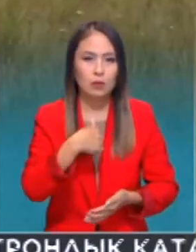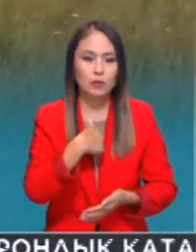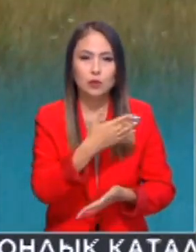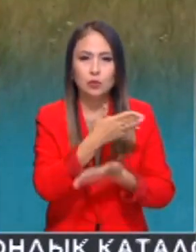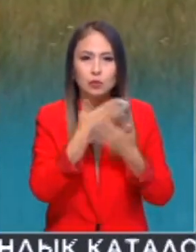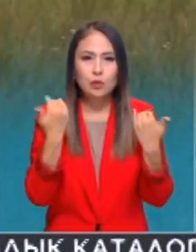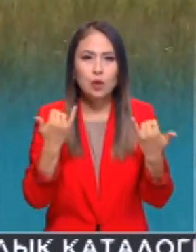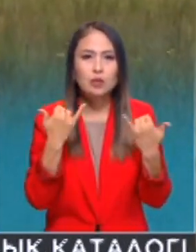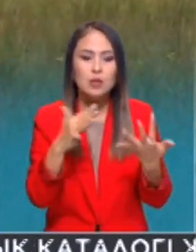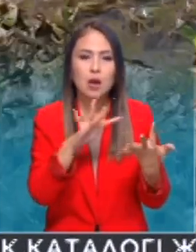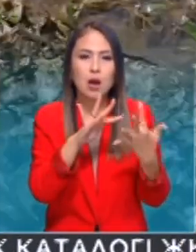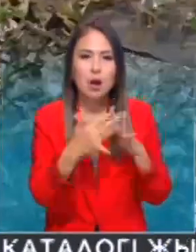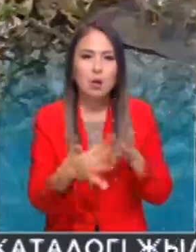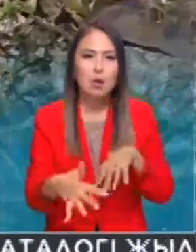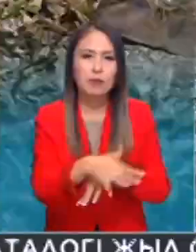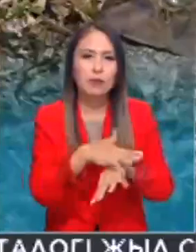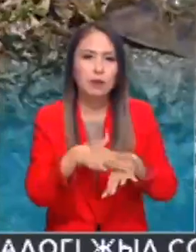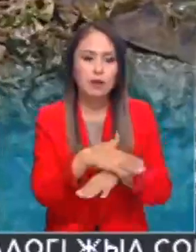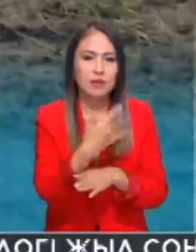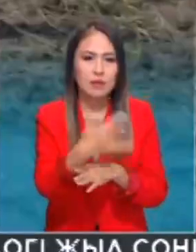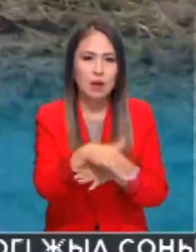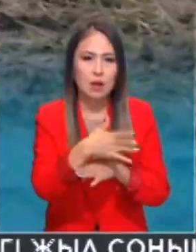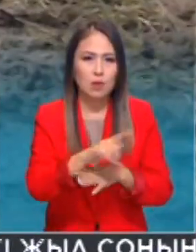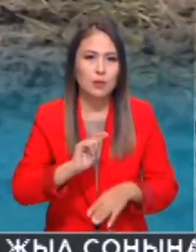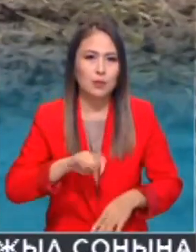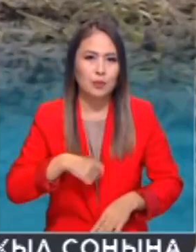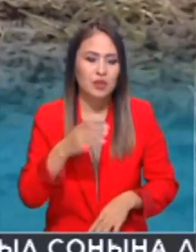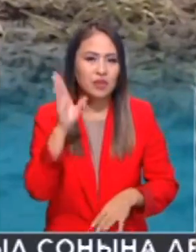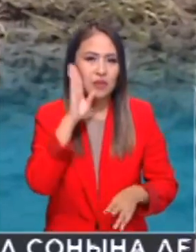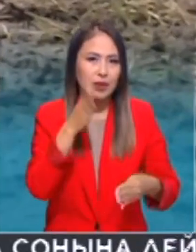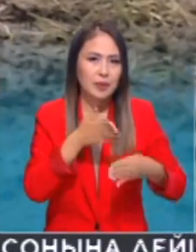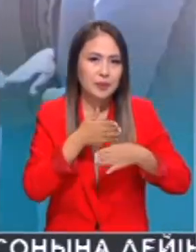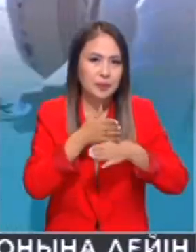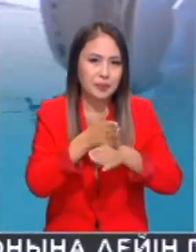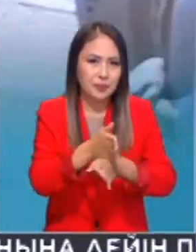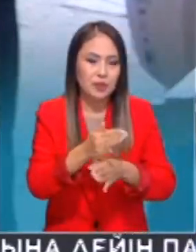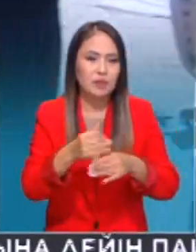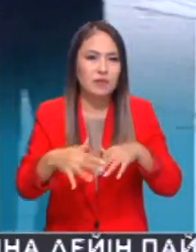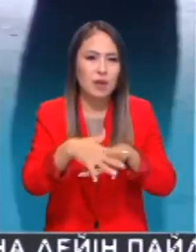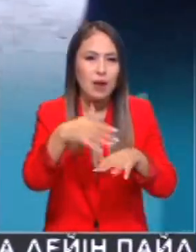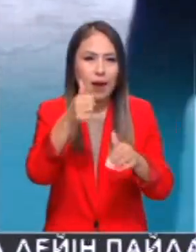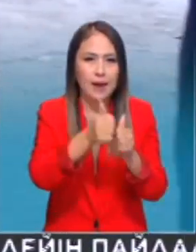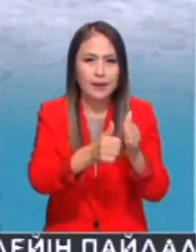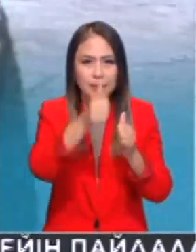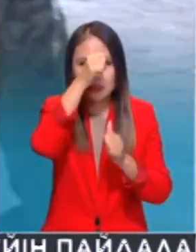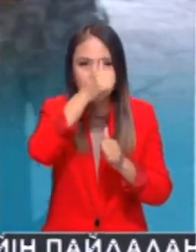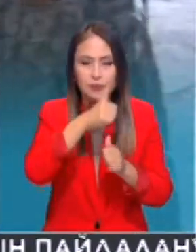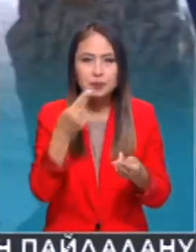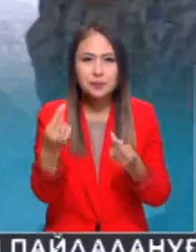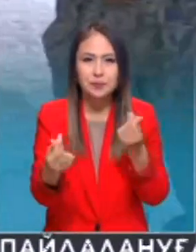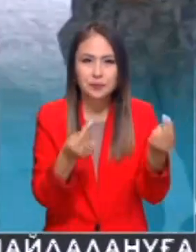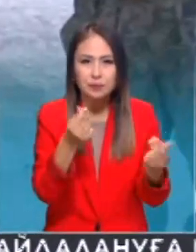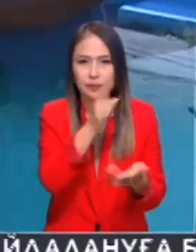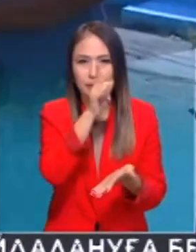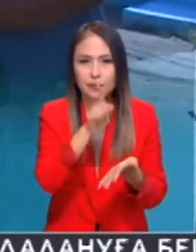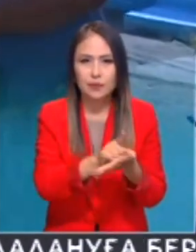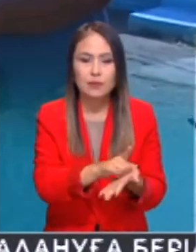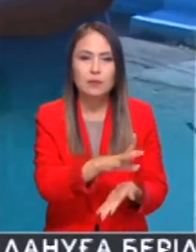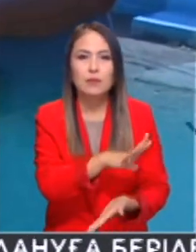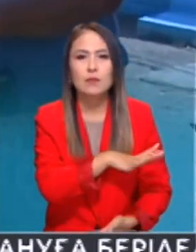жоқ. Ауыл халқы шетін су міне далаға кетіп жатыр. Құбырдың жарылған тұсы. Есесіне халық ай сайын жоқ суға ақша төлеп отыр, міндеттеп